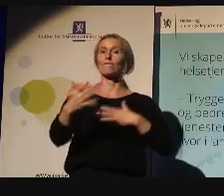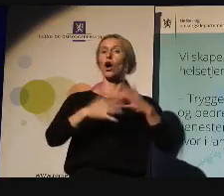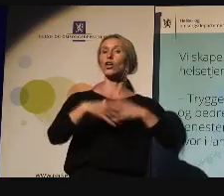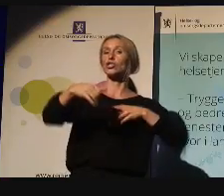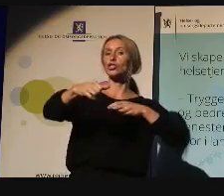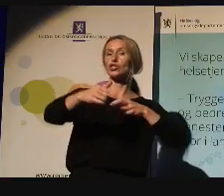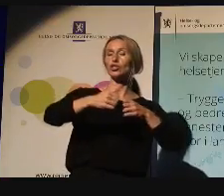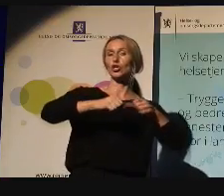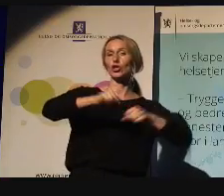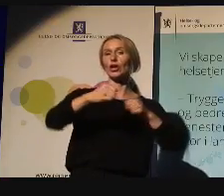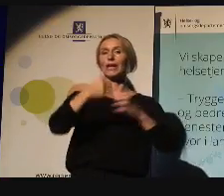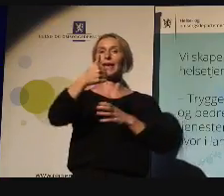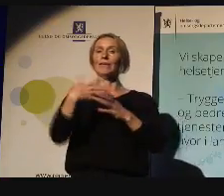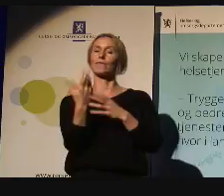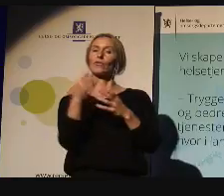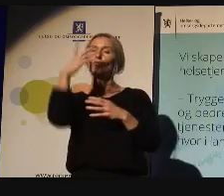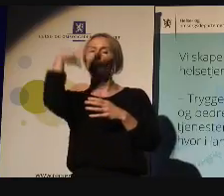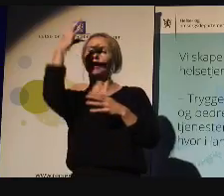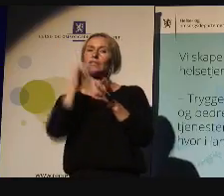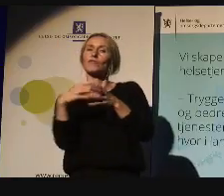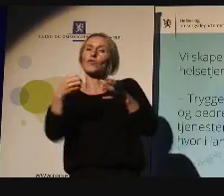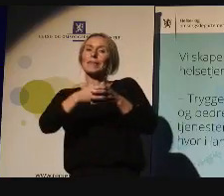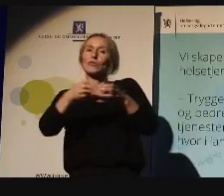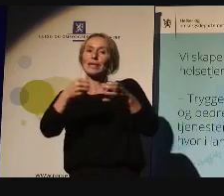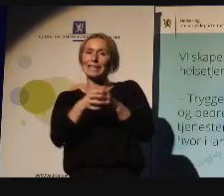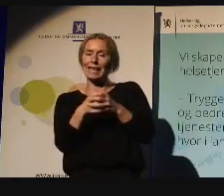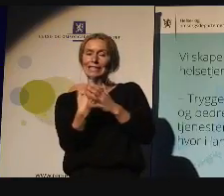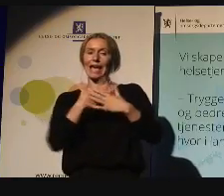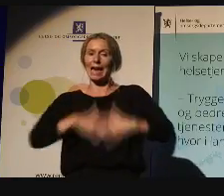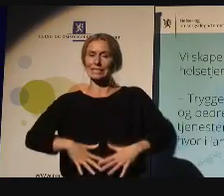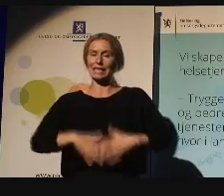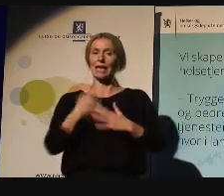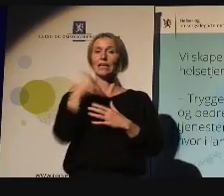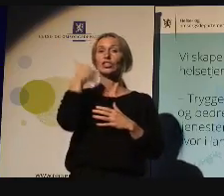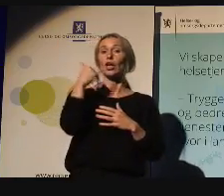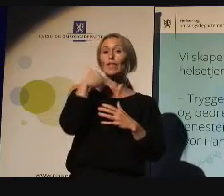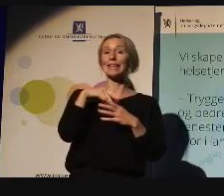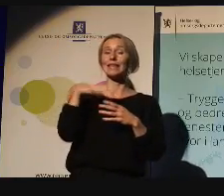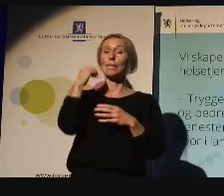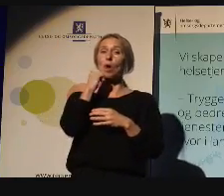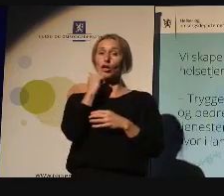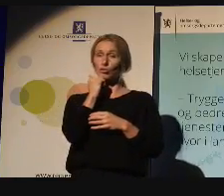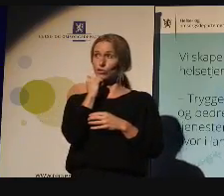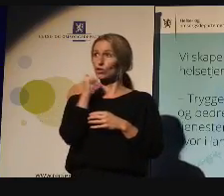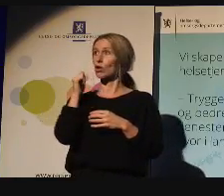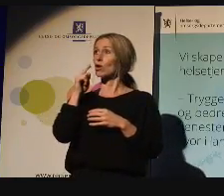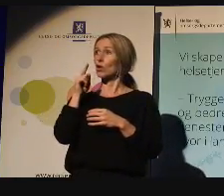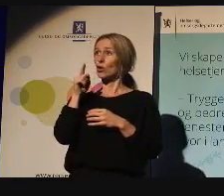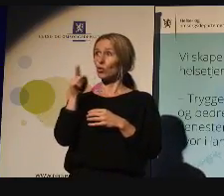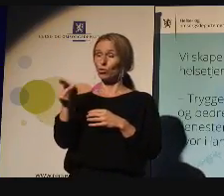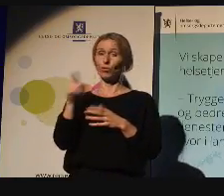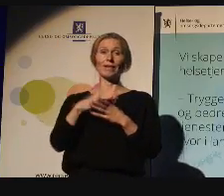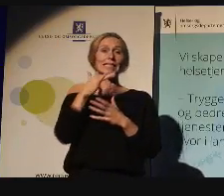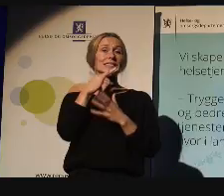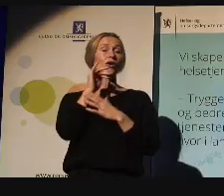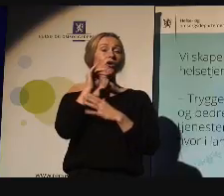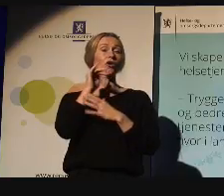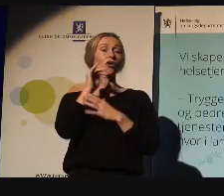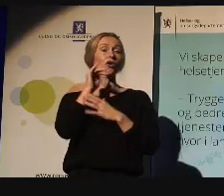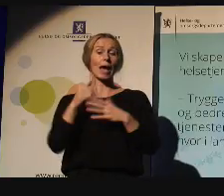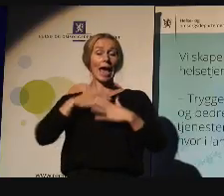Nasjonal kompetanseenhet for minoritetshelse, Jeanette Magnus. Hun vil snakke om helsen